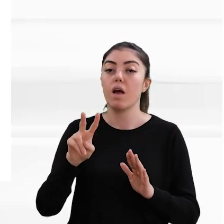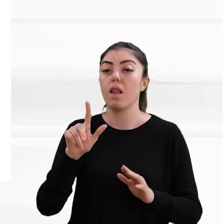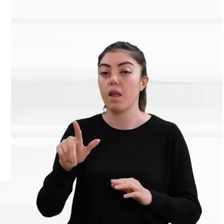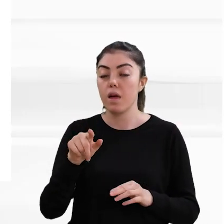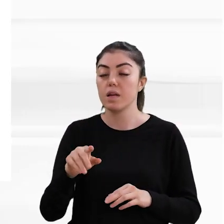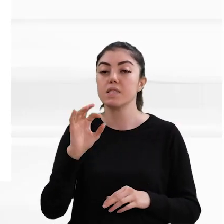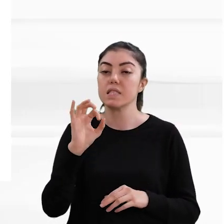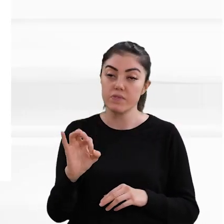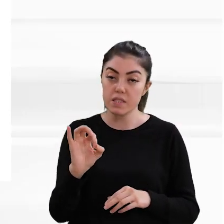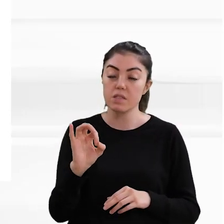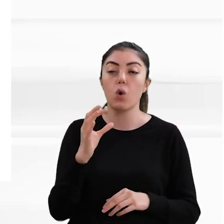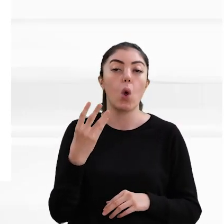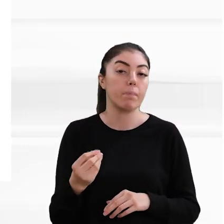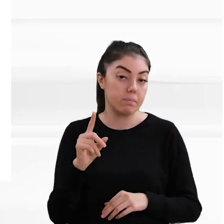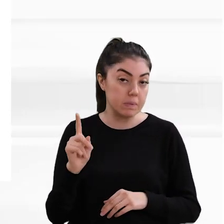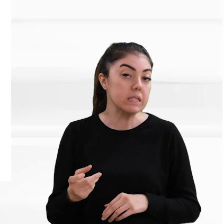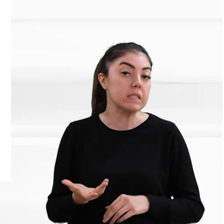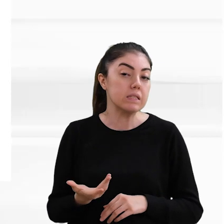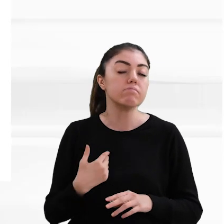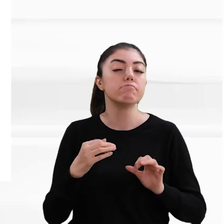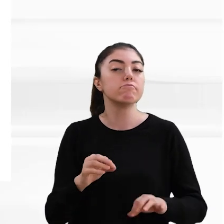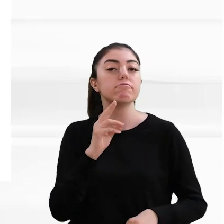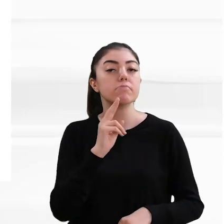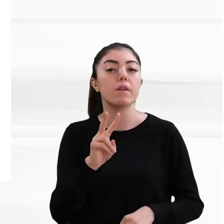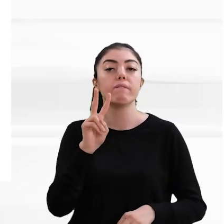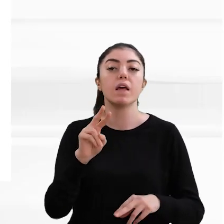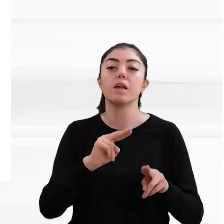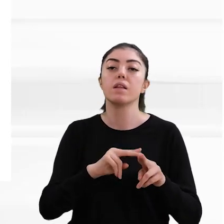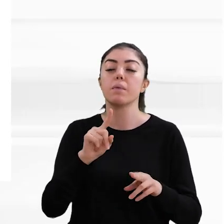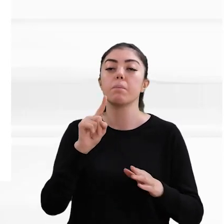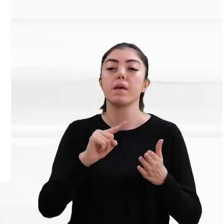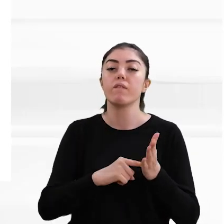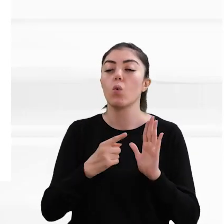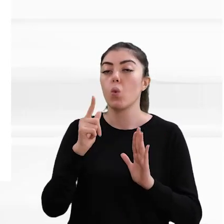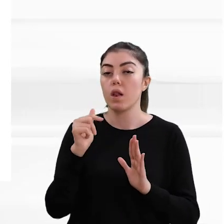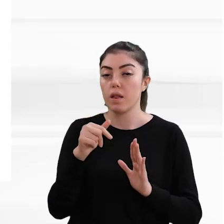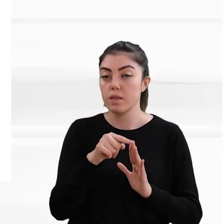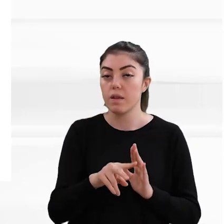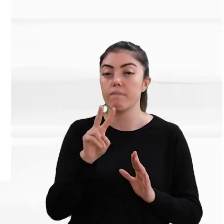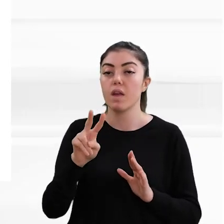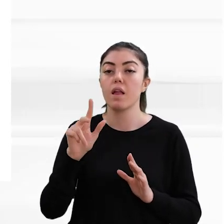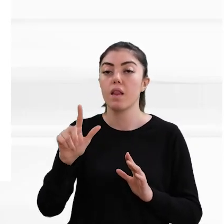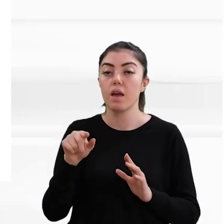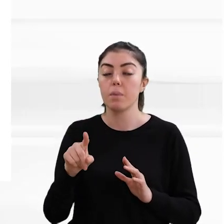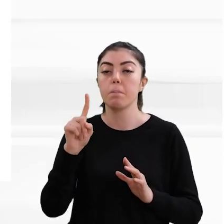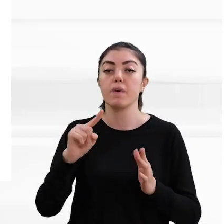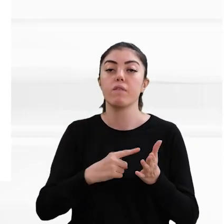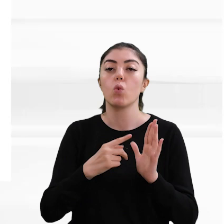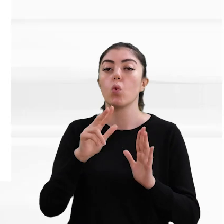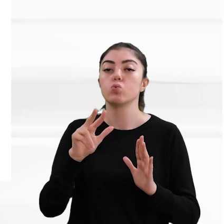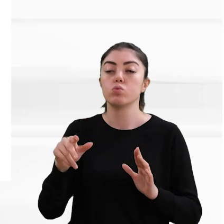eksi VL 0 olabilir mi? Bakıyorum VK 1,16,